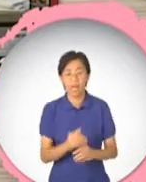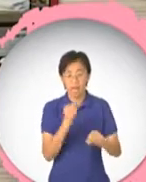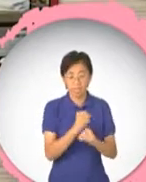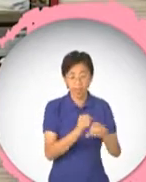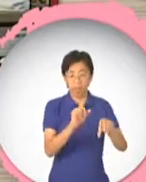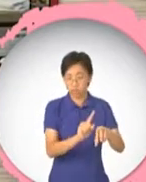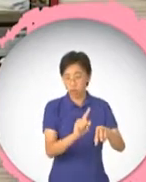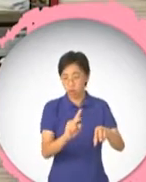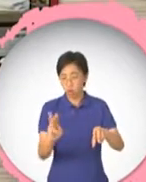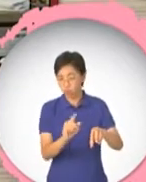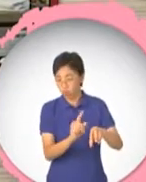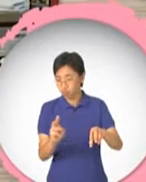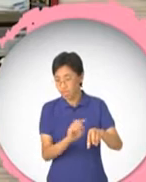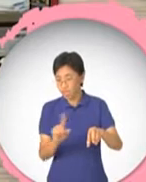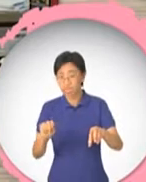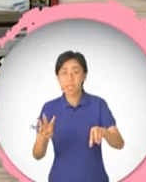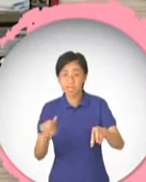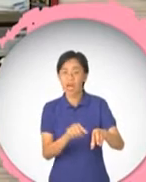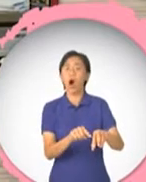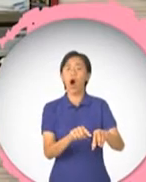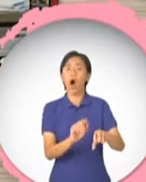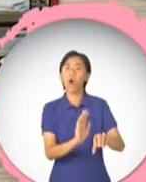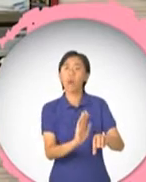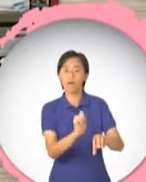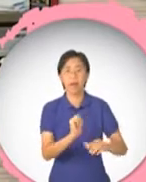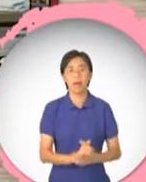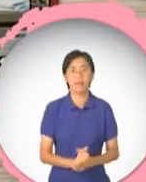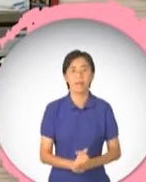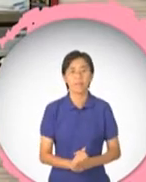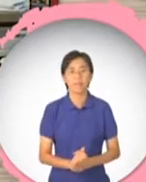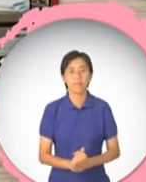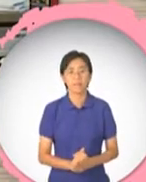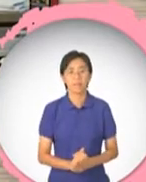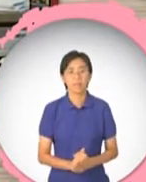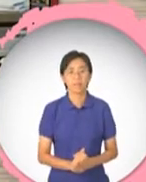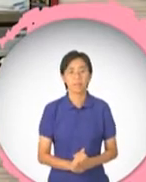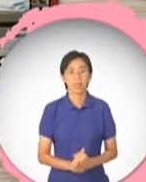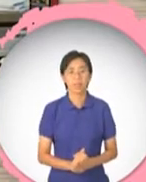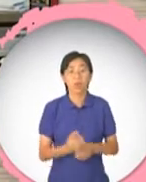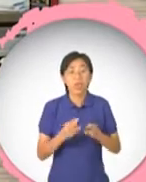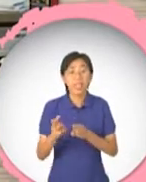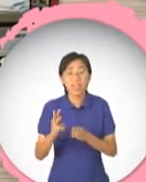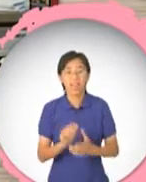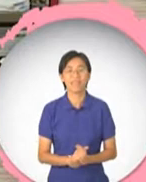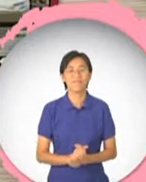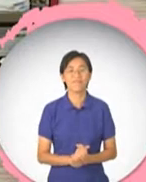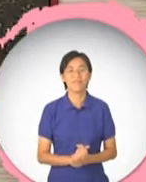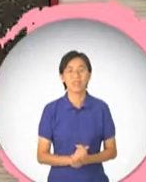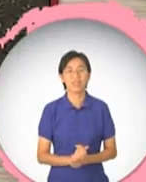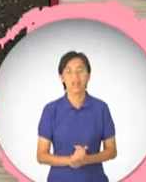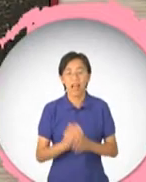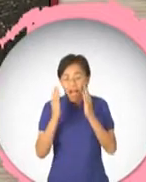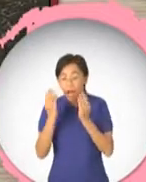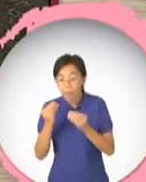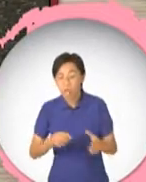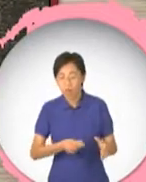24ลูกแรกก็พักไปเรียบร้อยแล้วค่ะนอกเหนือจากการลวบชายแล้วนะคะอาจจะใช้วิธีการใช้มือค่ะคลึงใช้